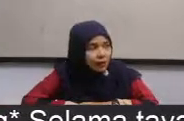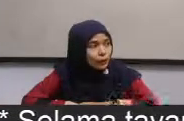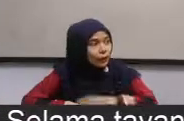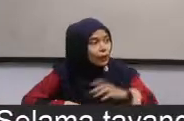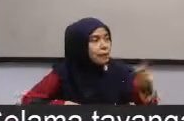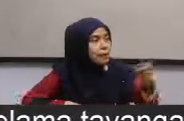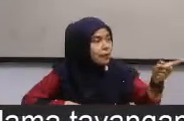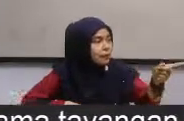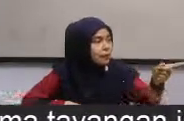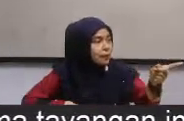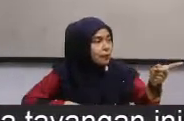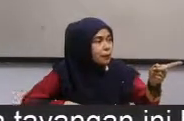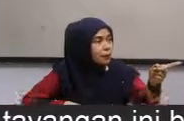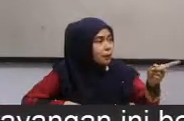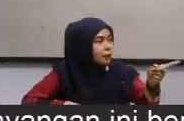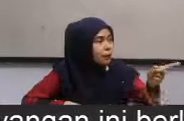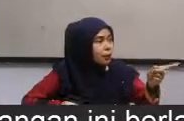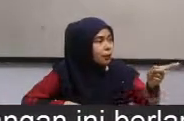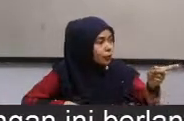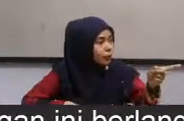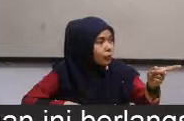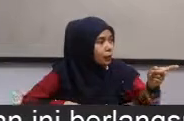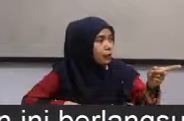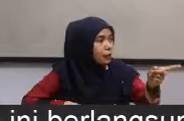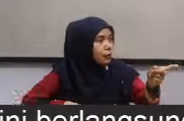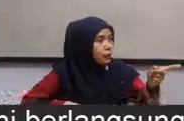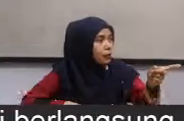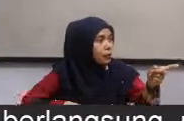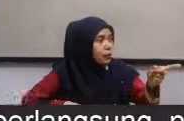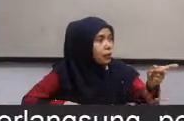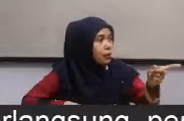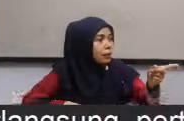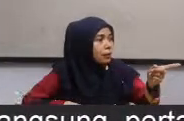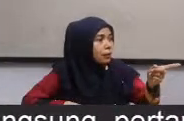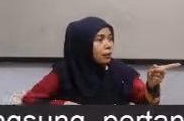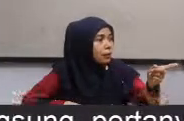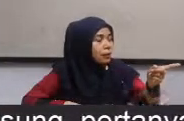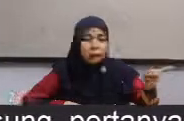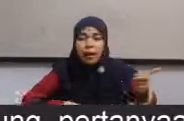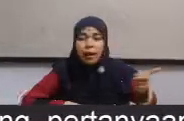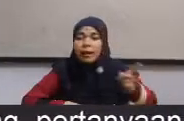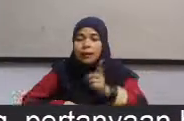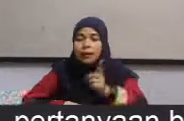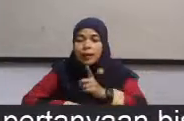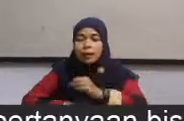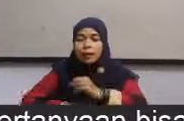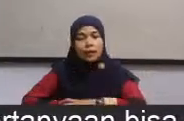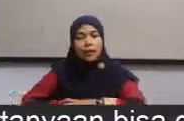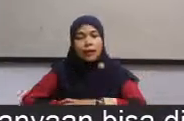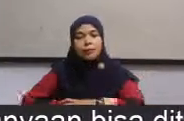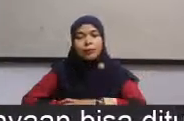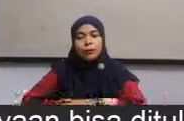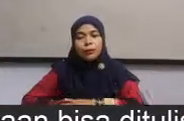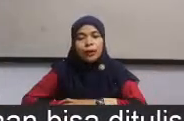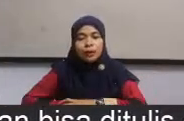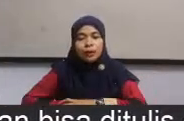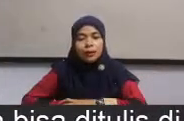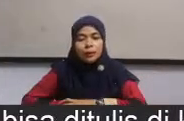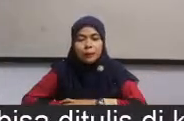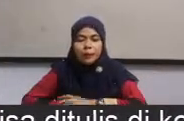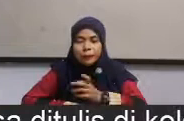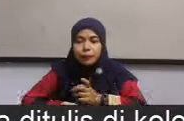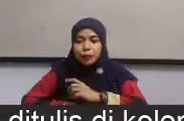Contohnya apa di sini ada yang bisa menyebutkan contohnya Hai batik.ia Betul